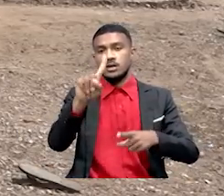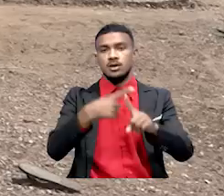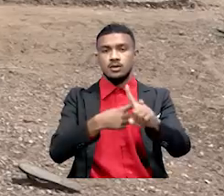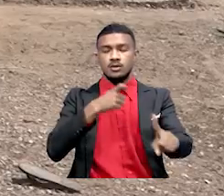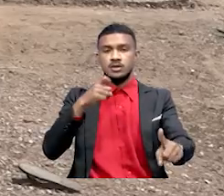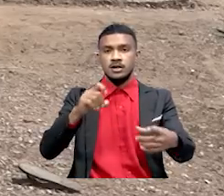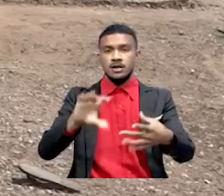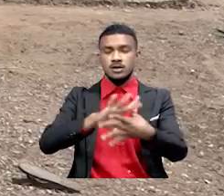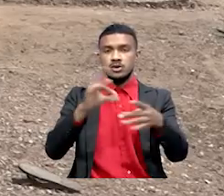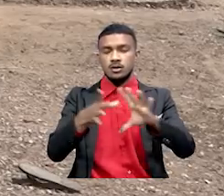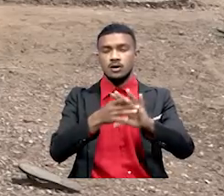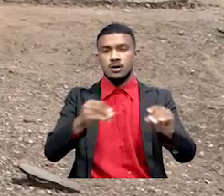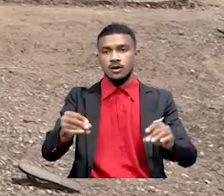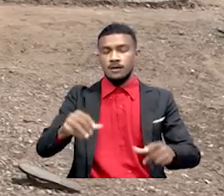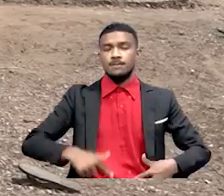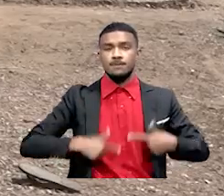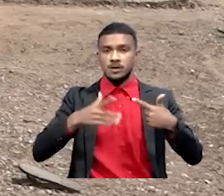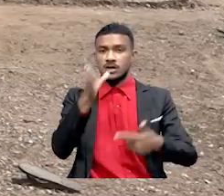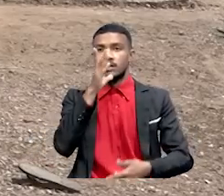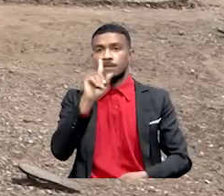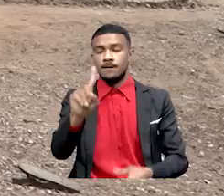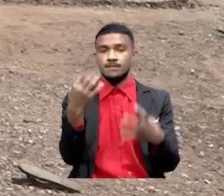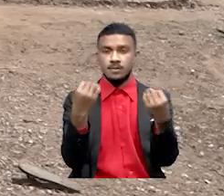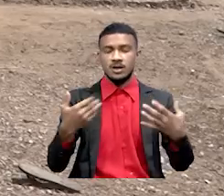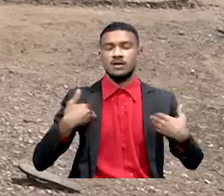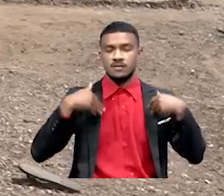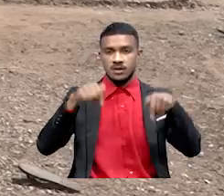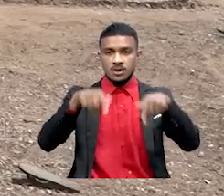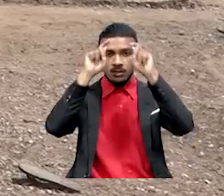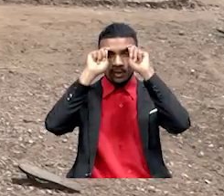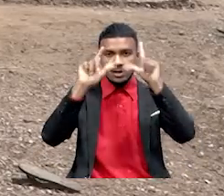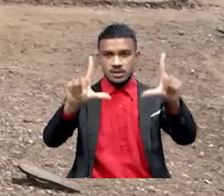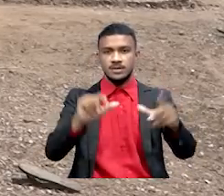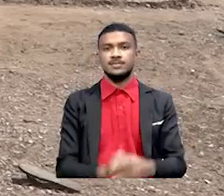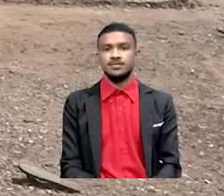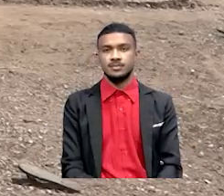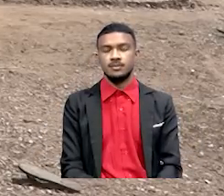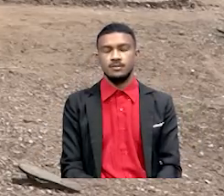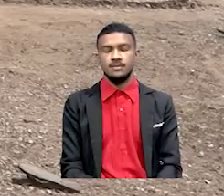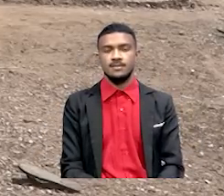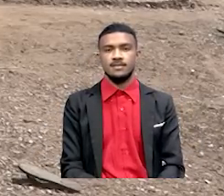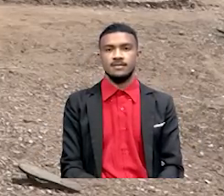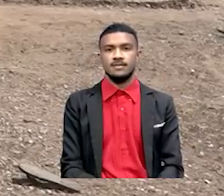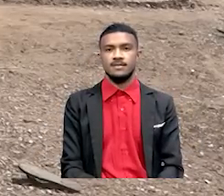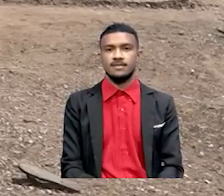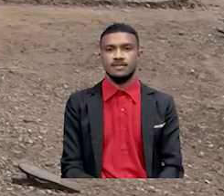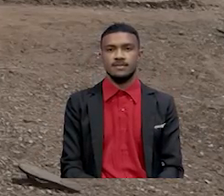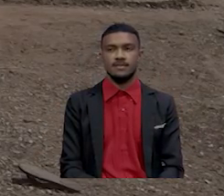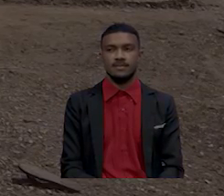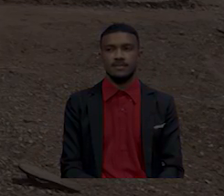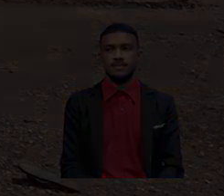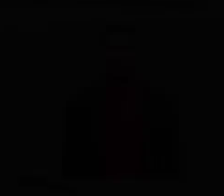historia Moris inam fetom faluk barak de be nam kahriya Timor Leste. Ekipa Kobertura, Jemen.